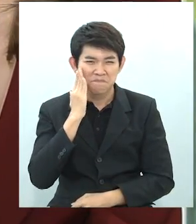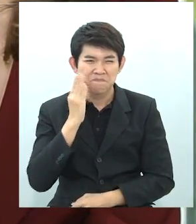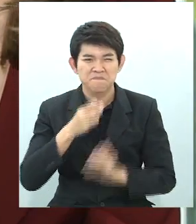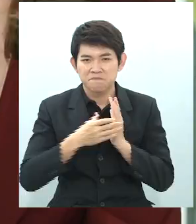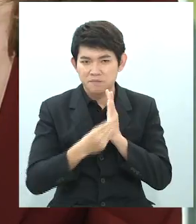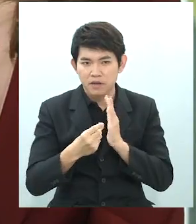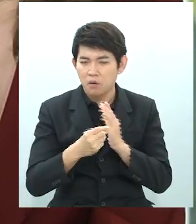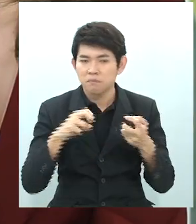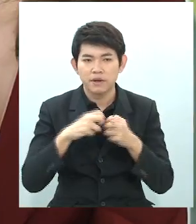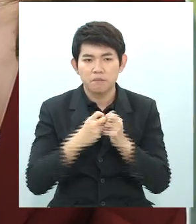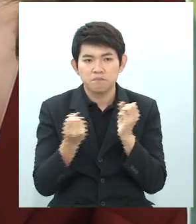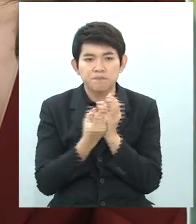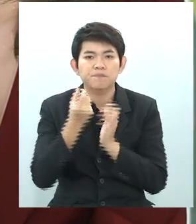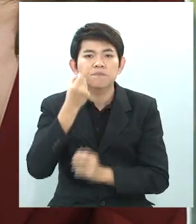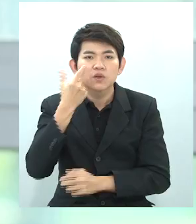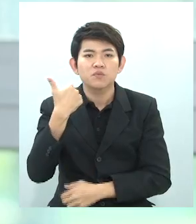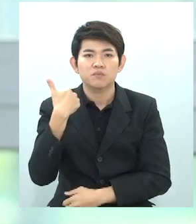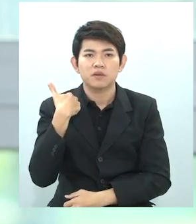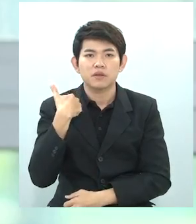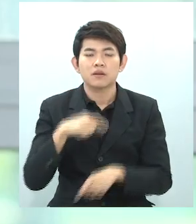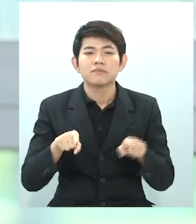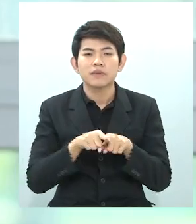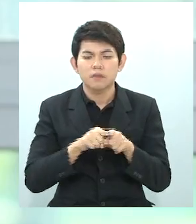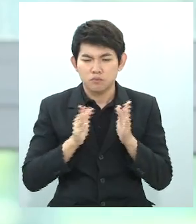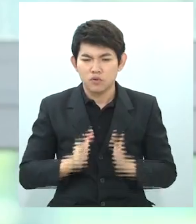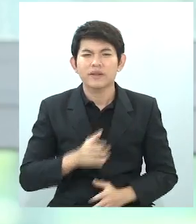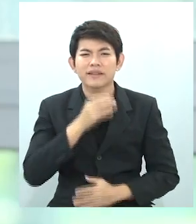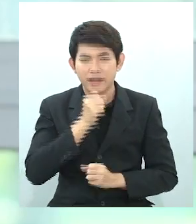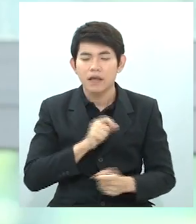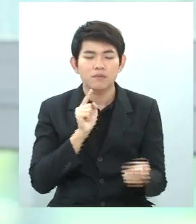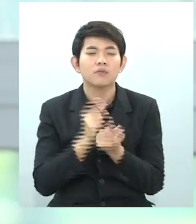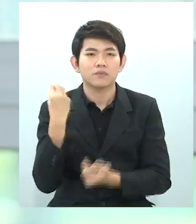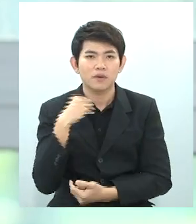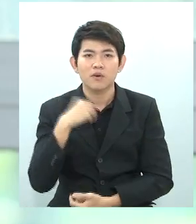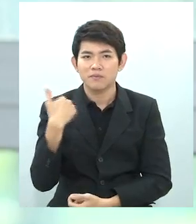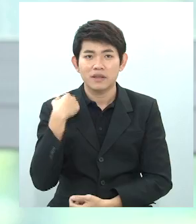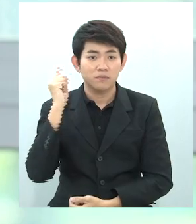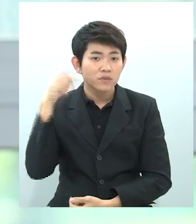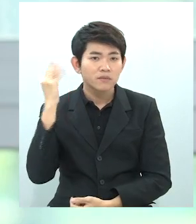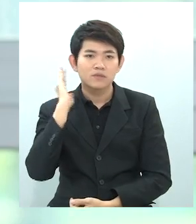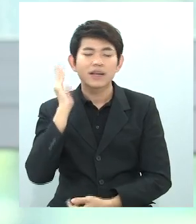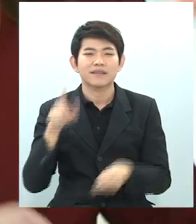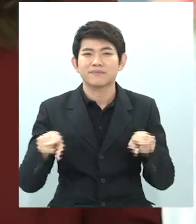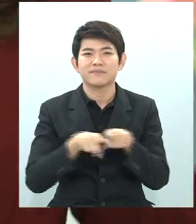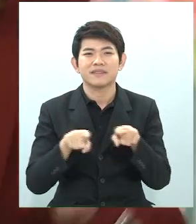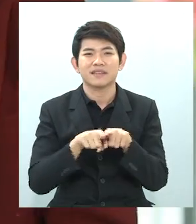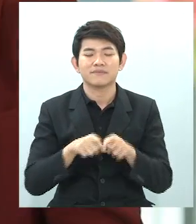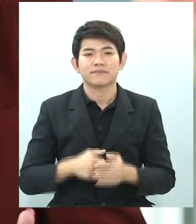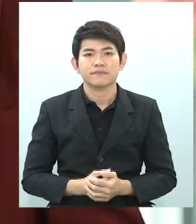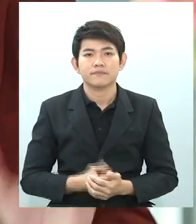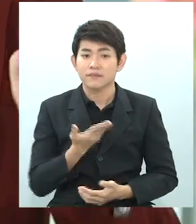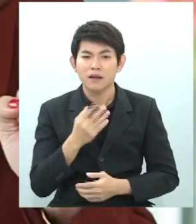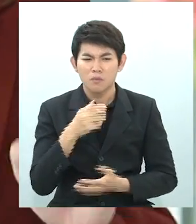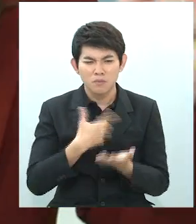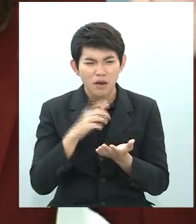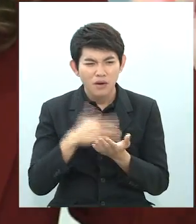ามีสิวได้มีโคมิโดนในผู้สูงอายุก็พบได้ค่ะทั้งหญิงทั้งชายพบได้ทั้งคู่ อันนี้เอ้าคุณหมอเหมือนเปิดประเด็นต่อ